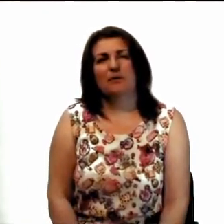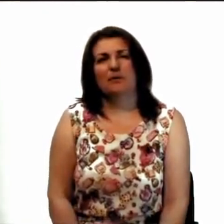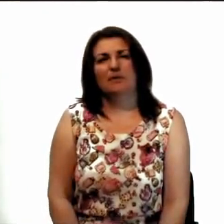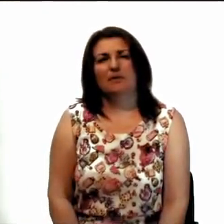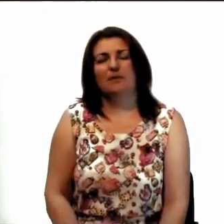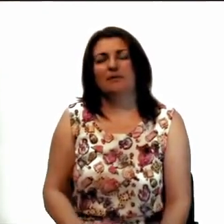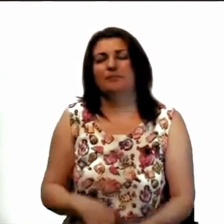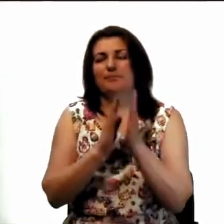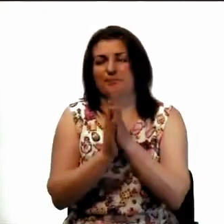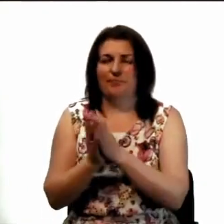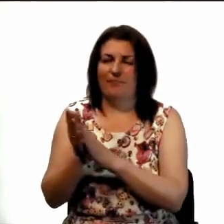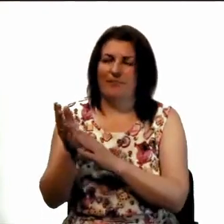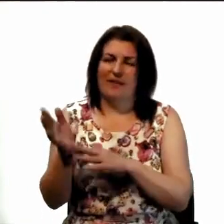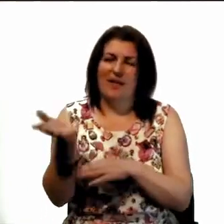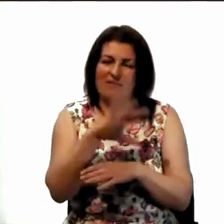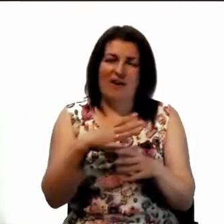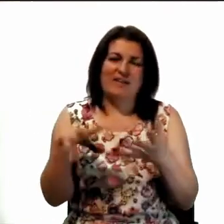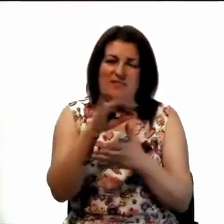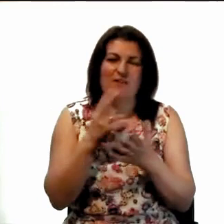Давайте мы встанем.